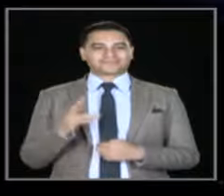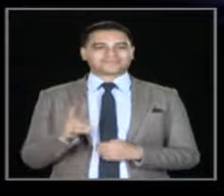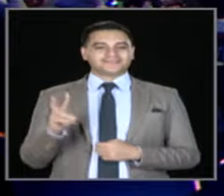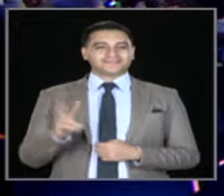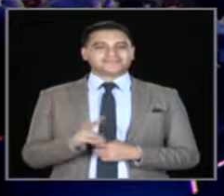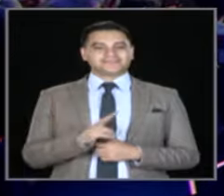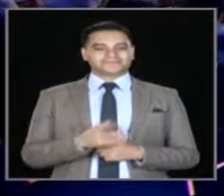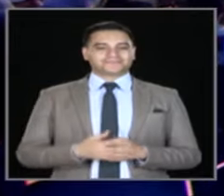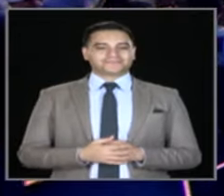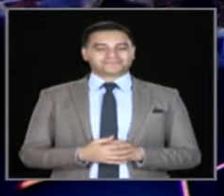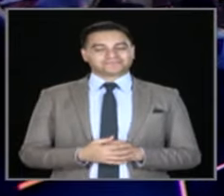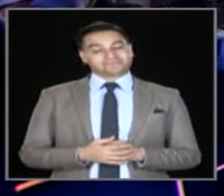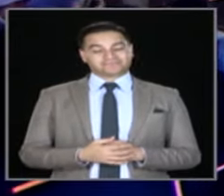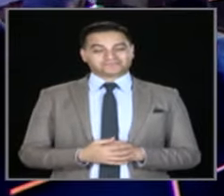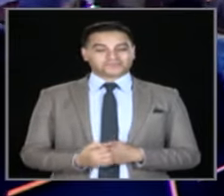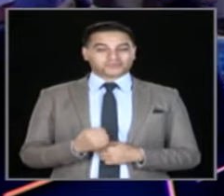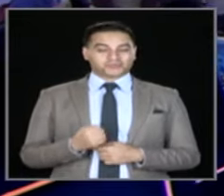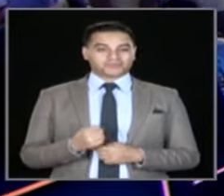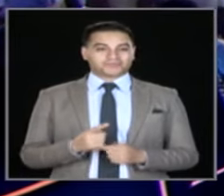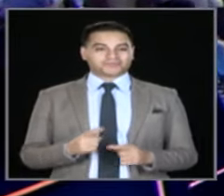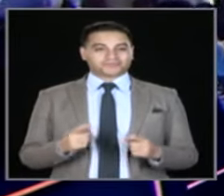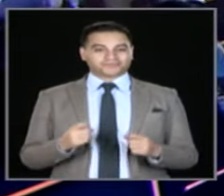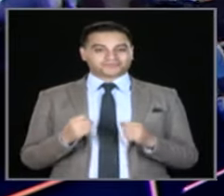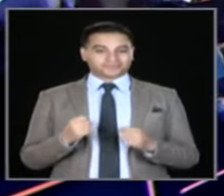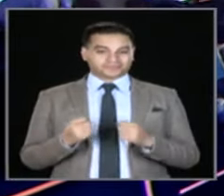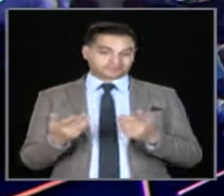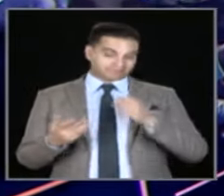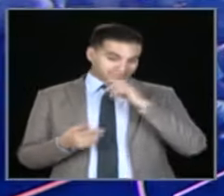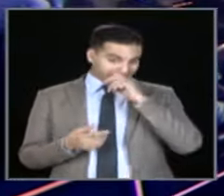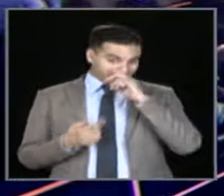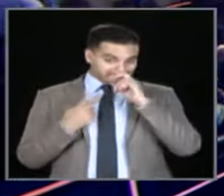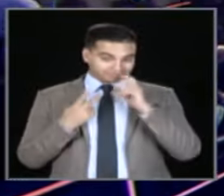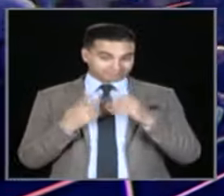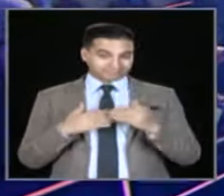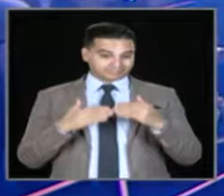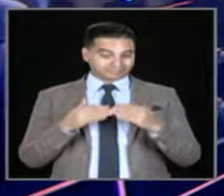سبعه يا نهار ابيض